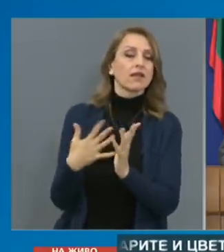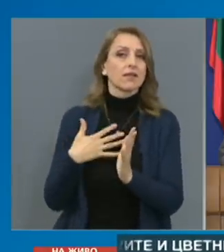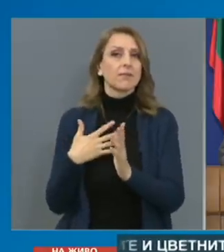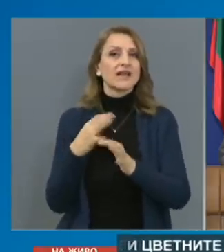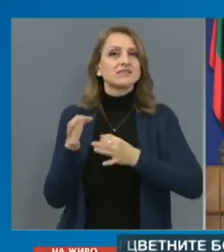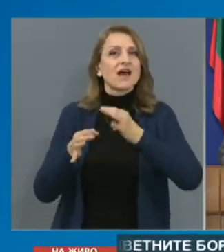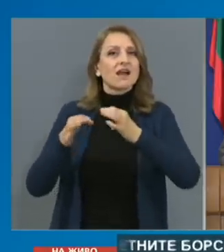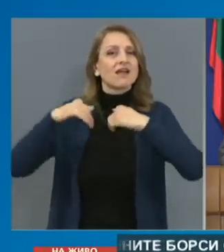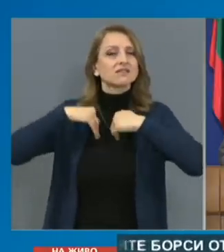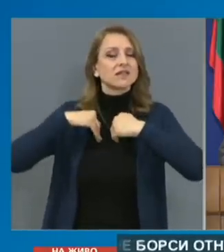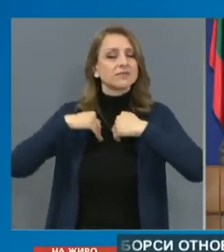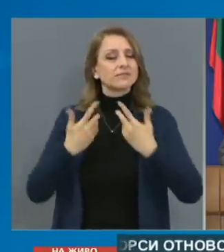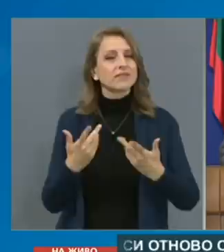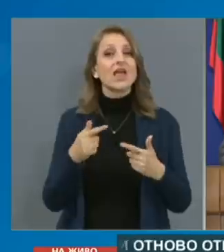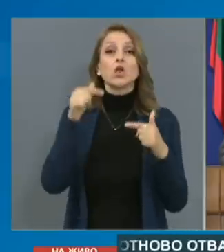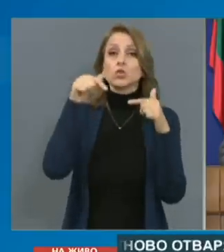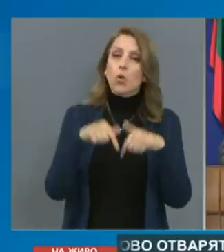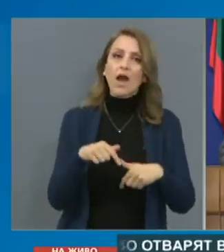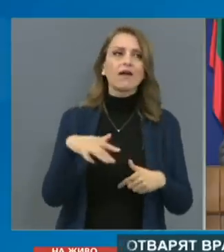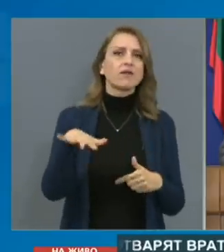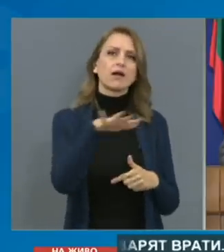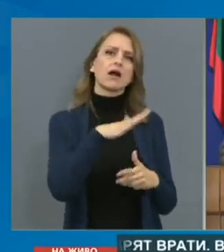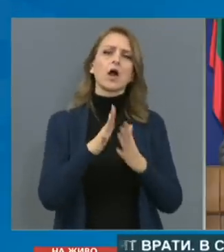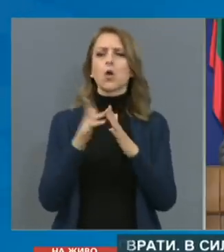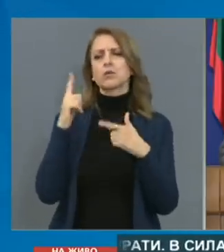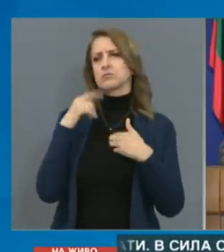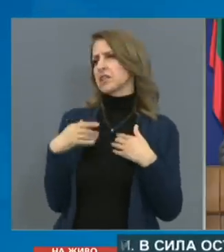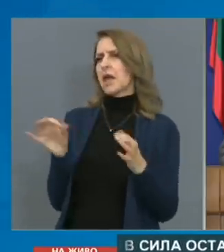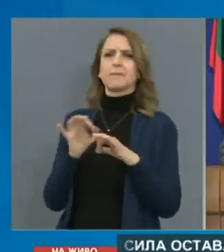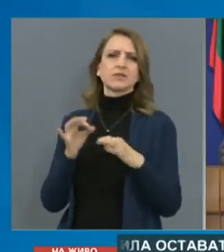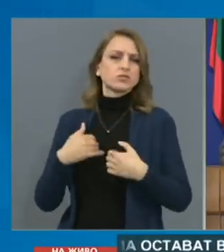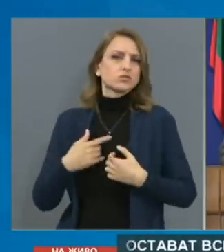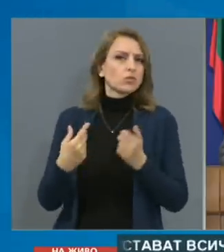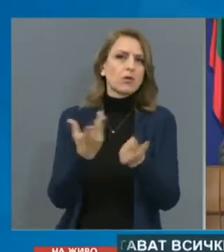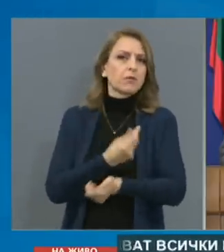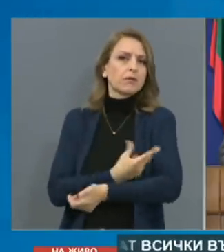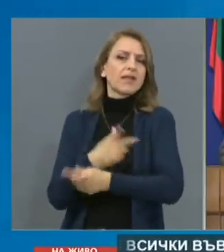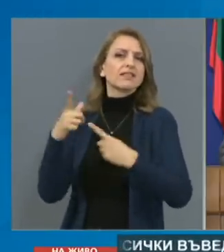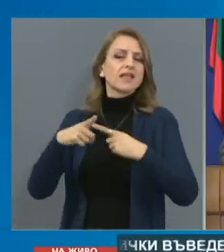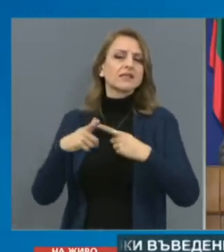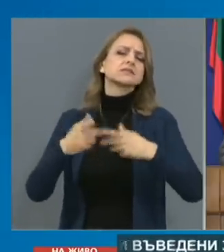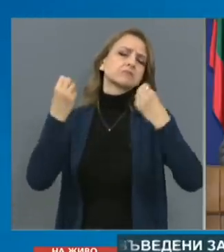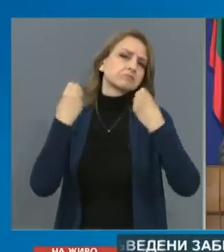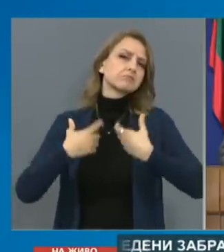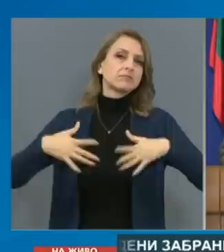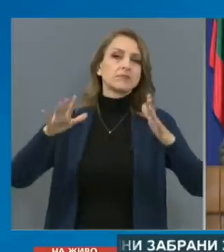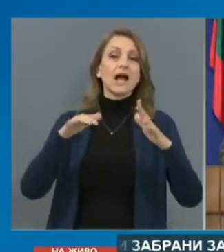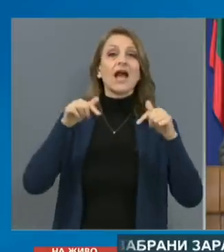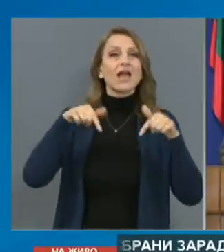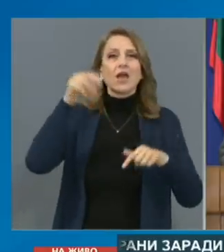Тогава се създава фалшивото усещане за сигурност в тези пациенти. И това пречупено пред българската народопсихология